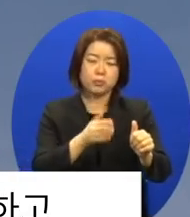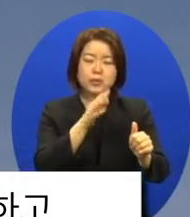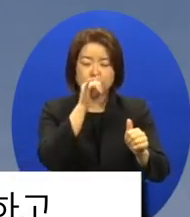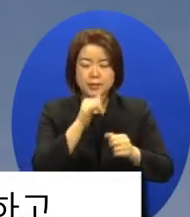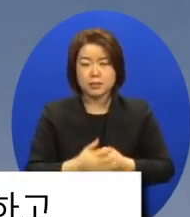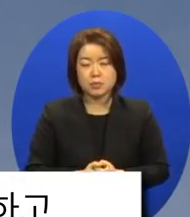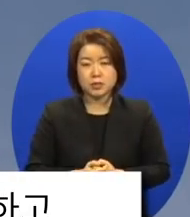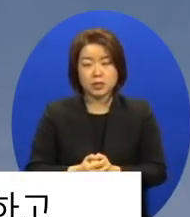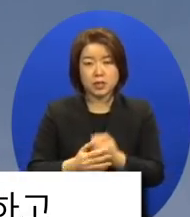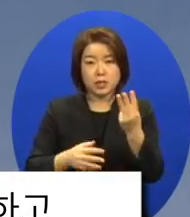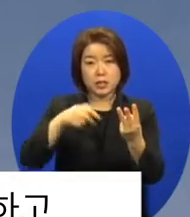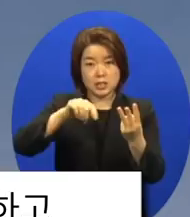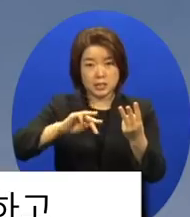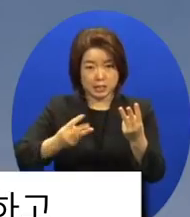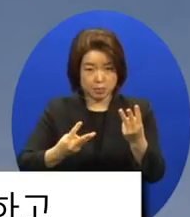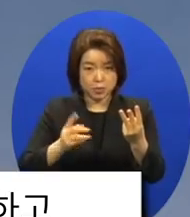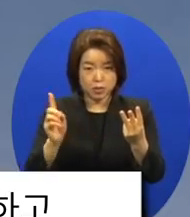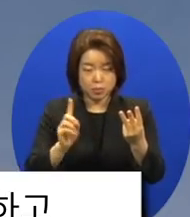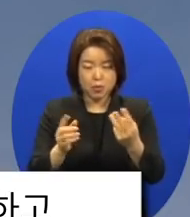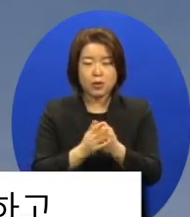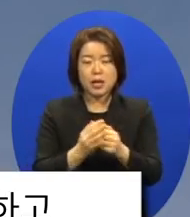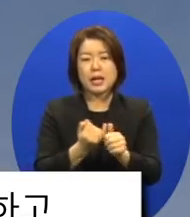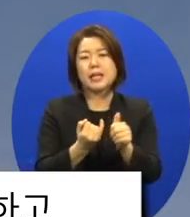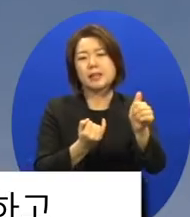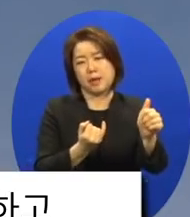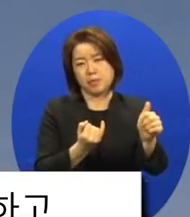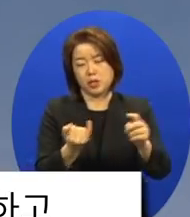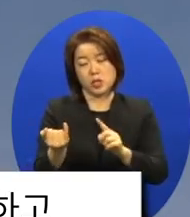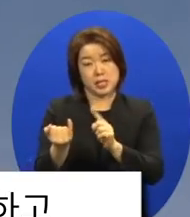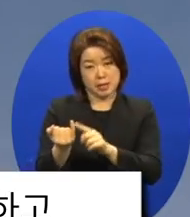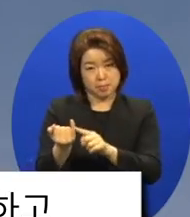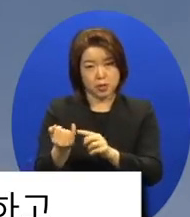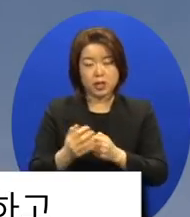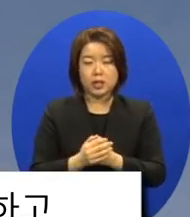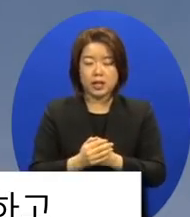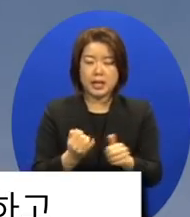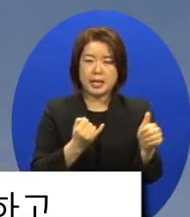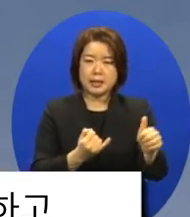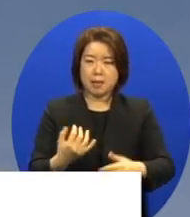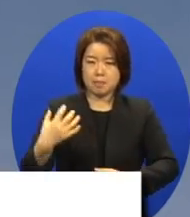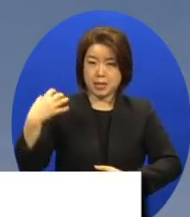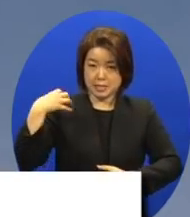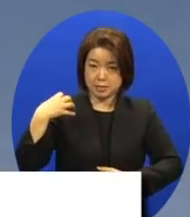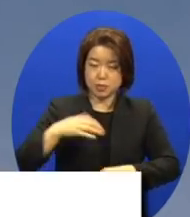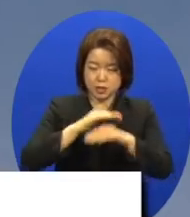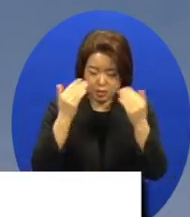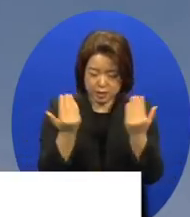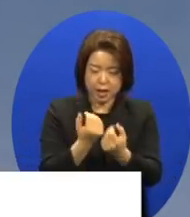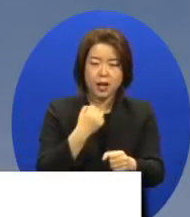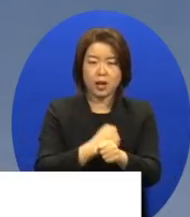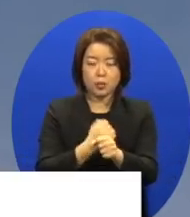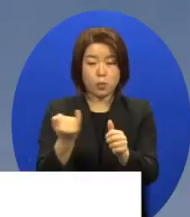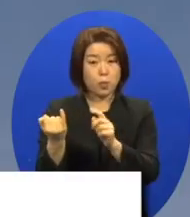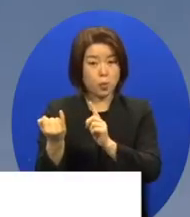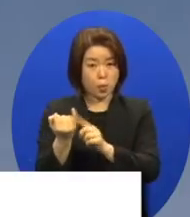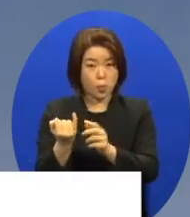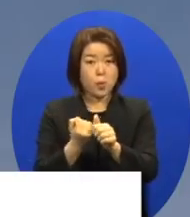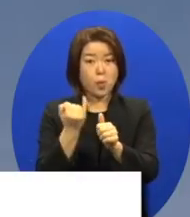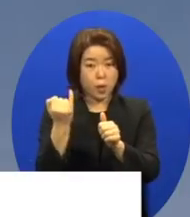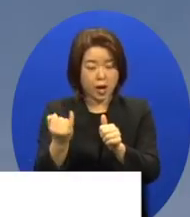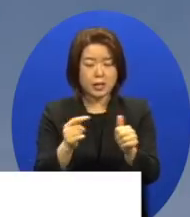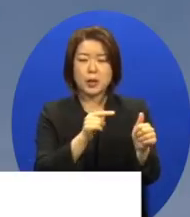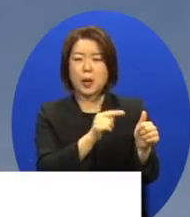3절에 보면 남편은 아내에게 남편으로서의 의무를 다하고 아내도 그와 같이